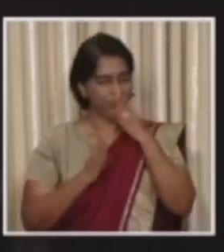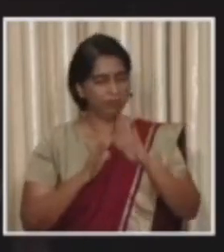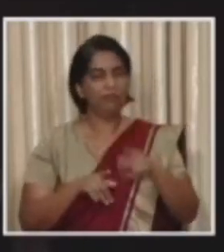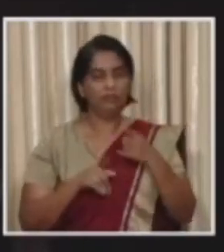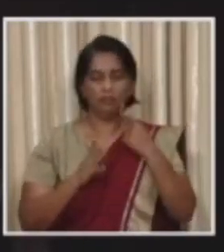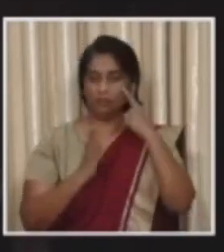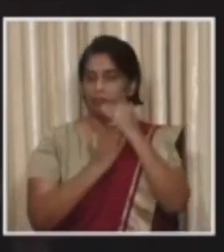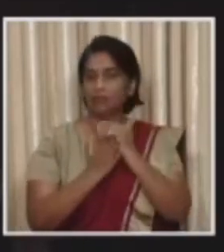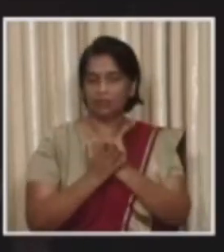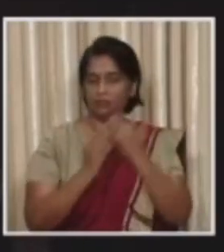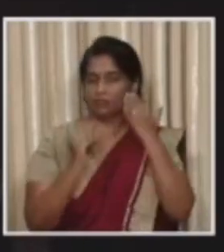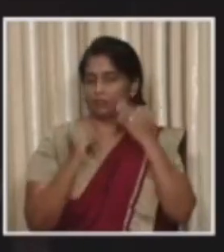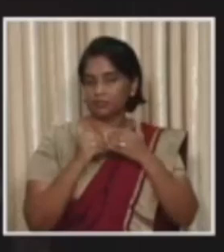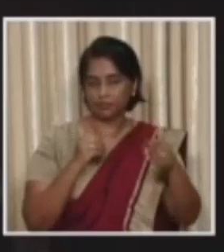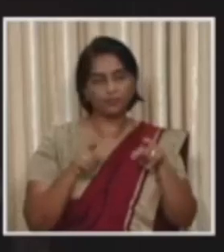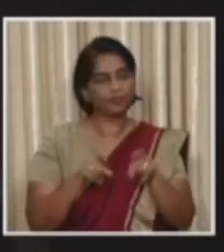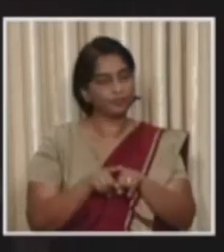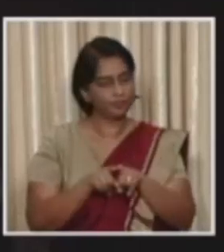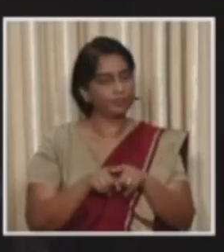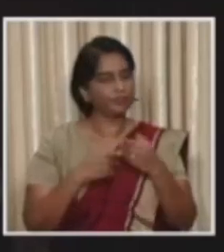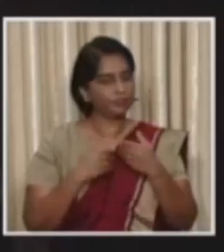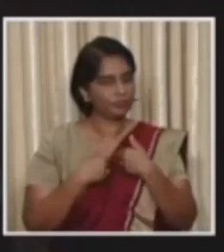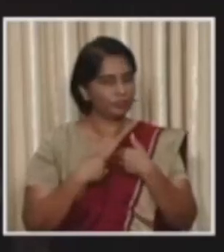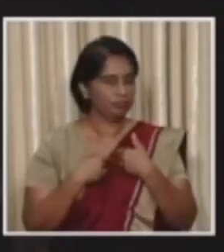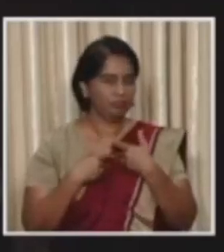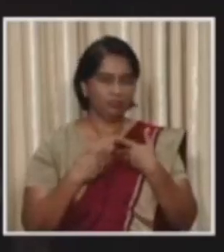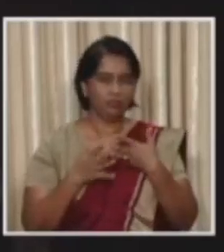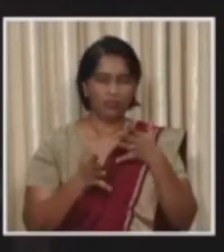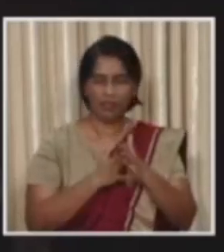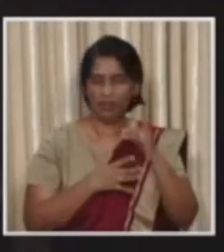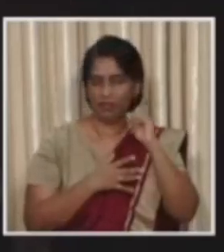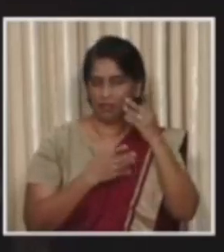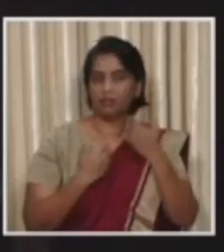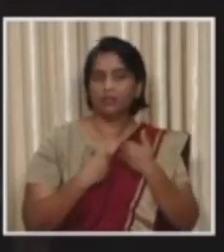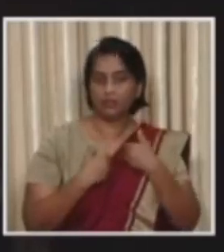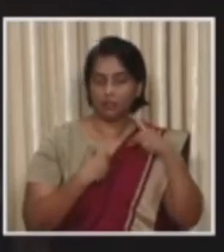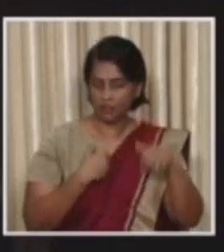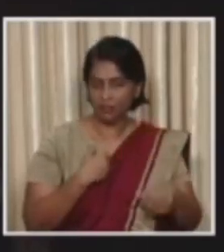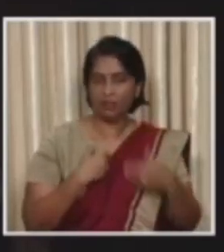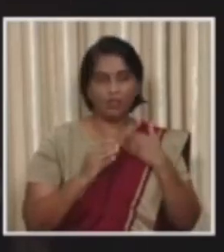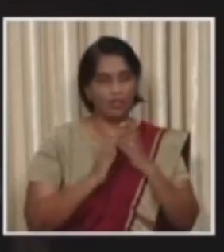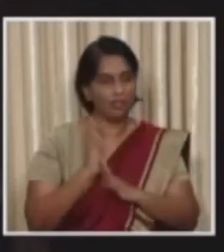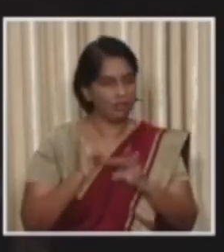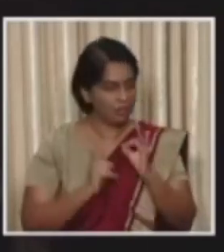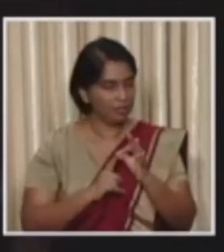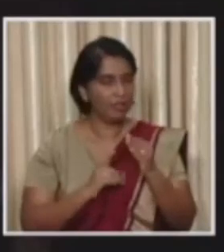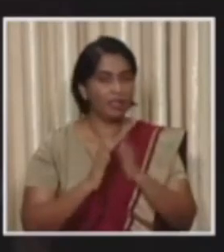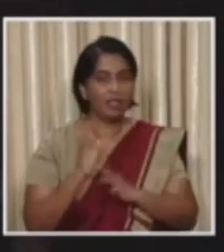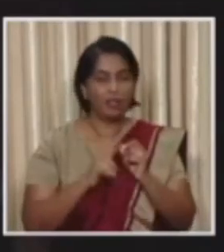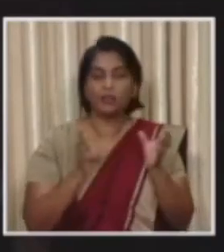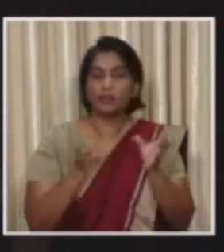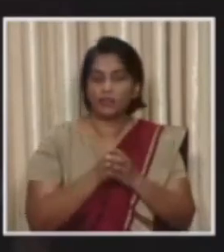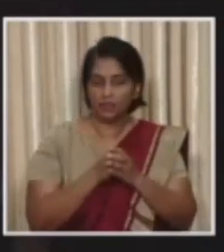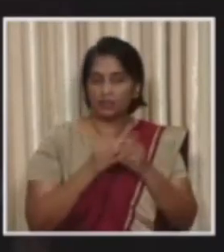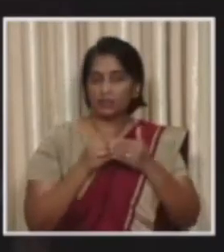නැත්තම් කරුණු නුදුරක් වීම අපේ අතින් සිදුවේ හැකි අතපසු වීමක් හැටියටයි. මා අද ඇමතුමාගේ කණ්ඩායම